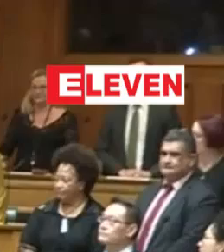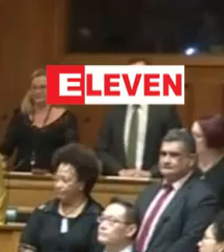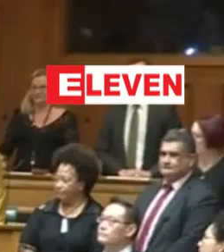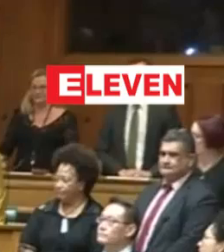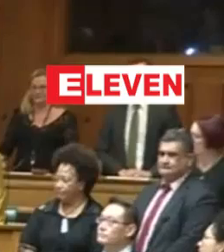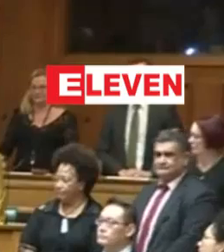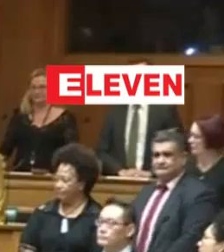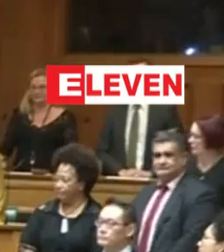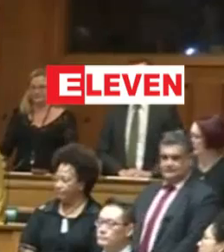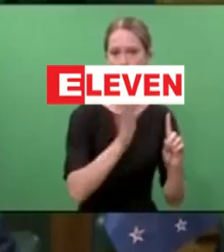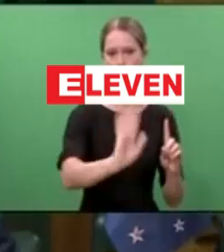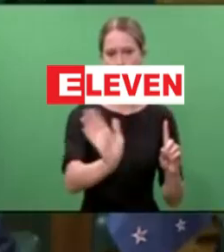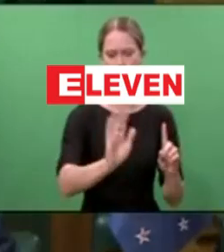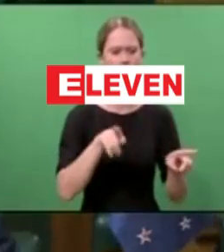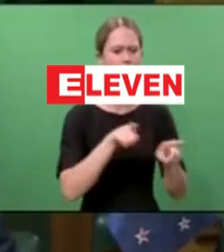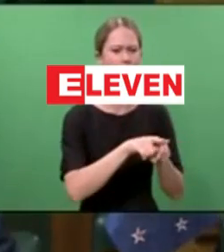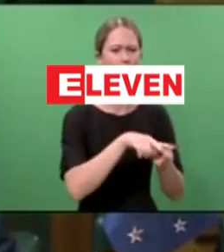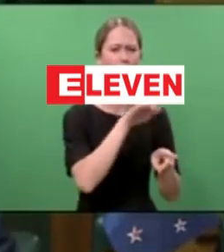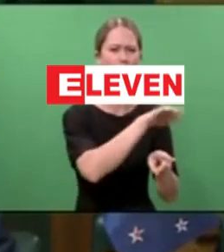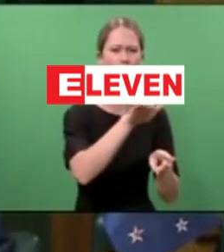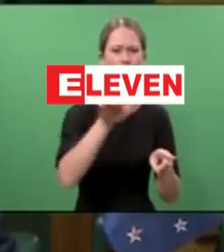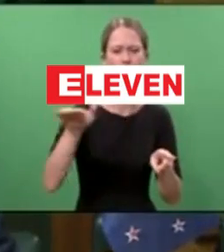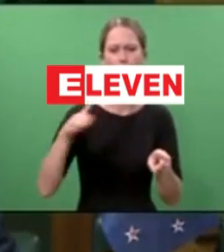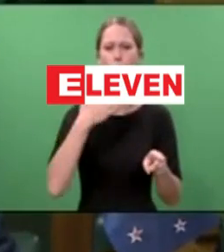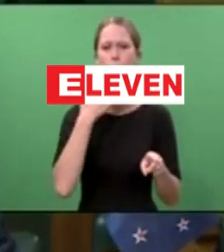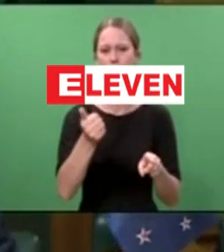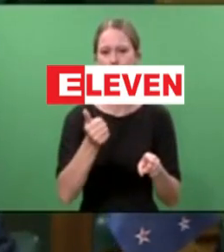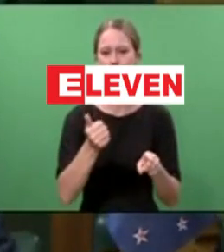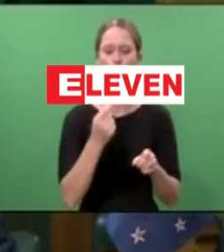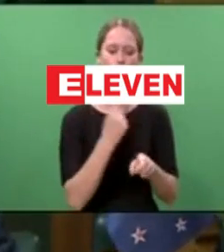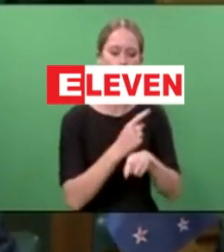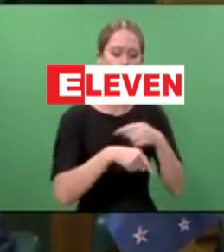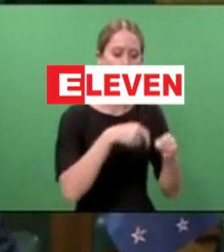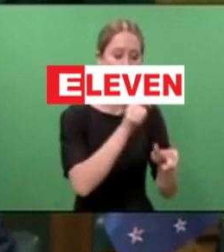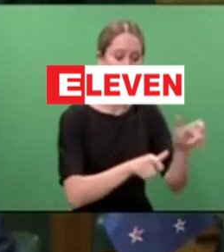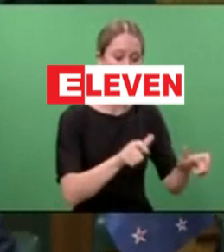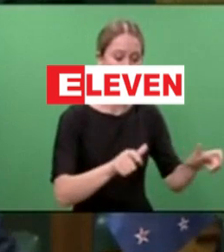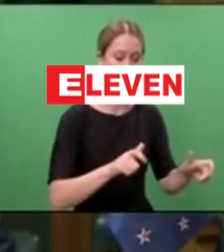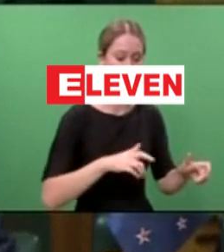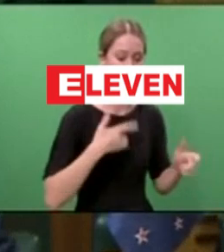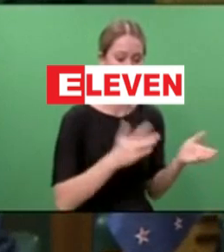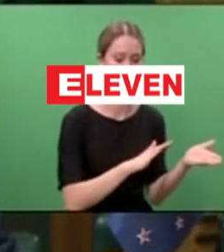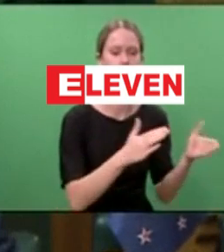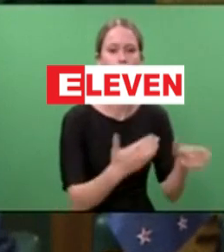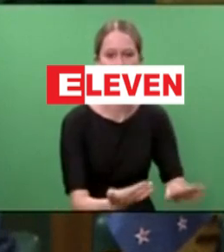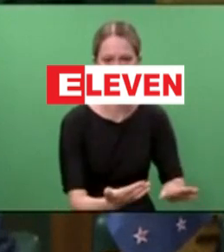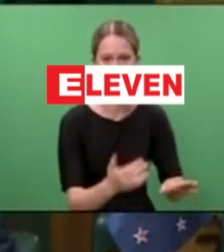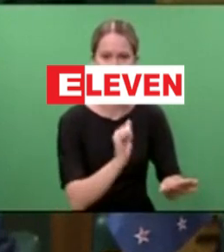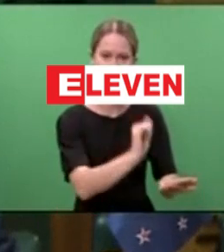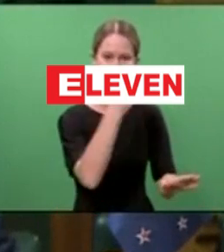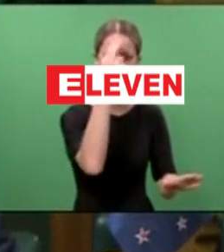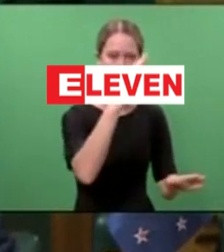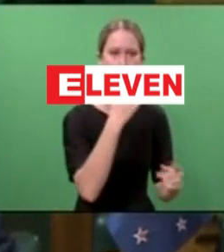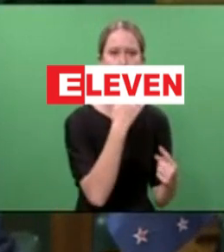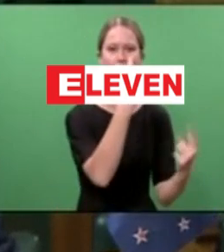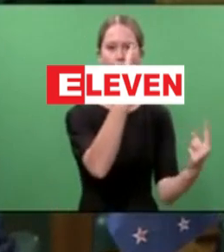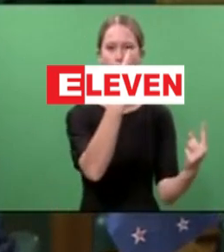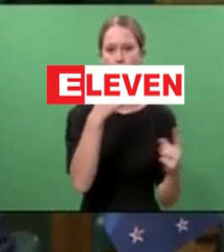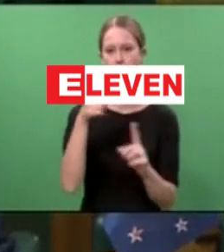အာဒန်ကကတိပေးလိုက်ပါတယ်။တနက်သမားဟာသူ့ရဲ့အကြမ်းဖက်လုပ်ရဲကြောင့်နာမည်ဆိုးနဲ့ကြော်စောသွားပါတယ်။ဒါကြောင့်သူ့နာမည်ကိုကျွန်မ